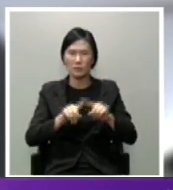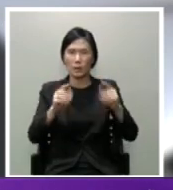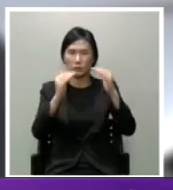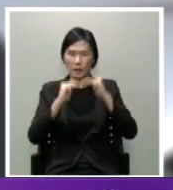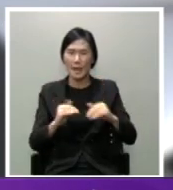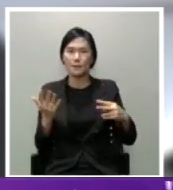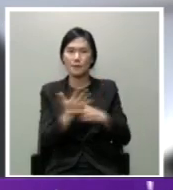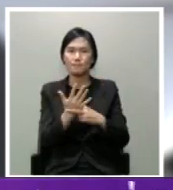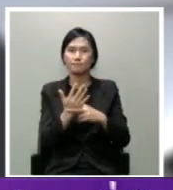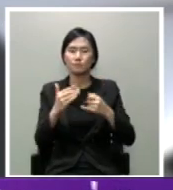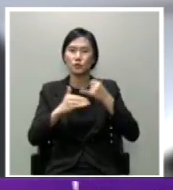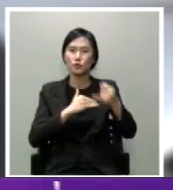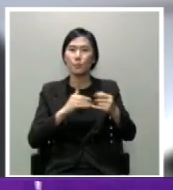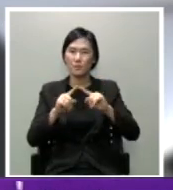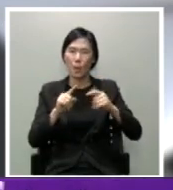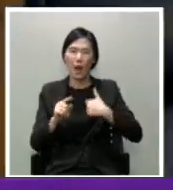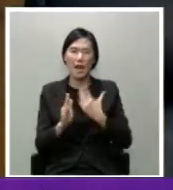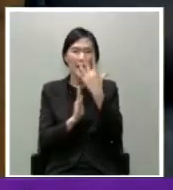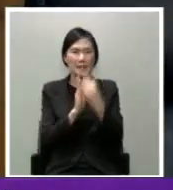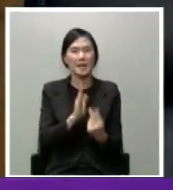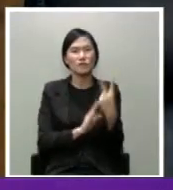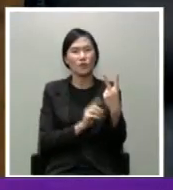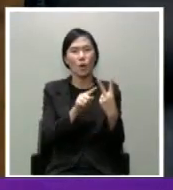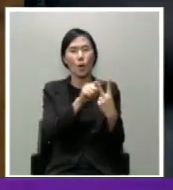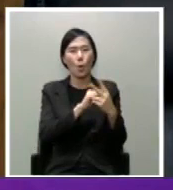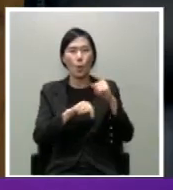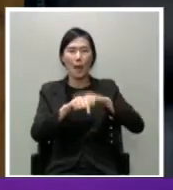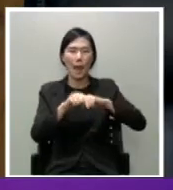บแต่ยังมีอีก2ส่วนซึ่งไม่ใช้เวลานาน